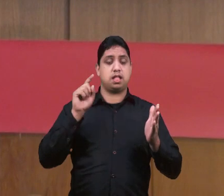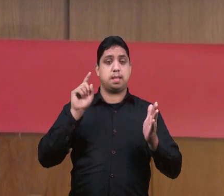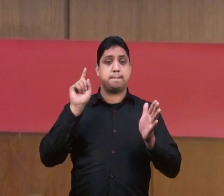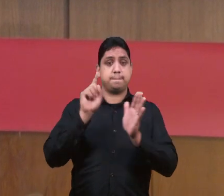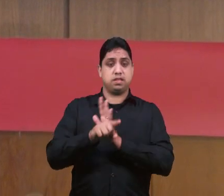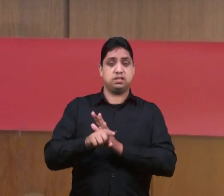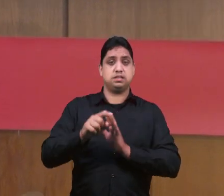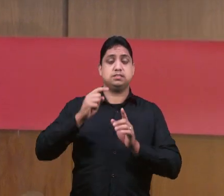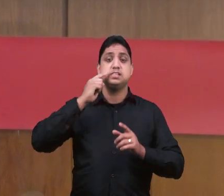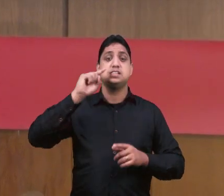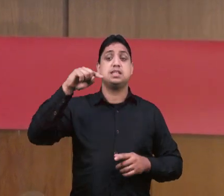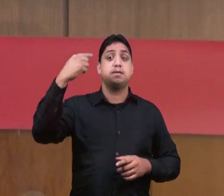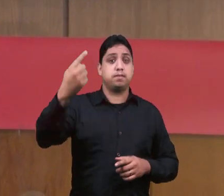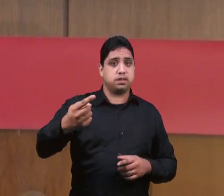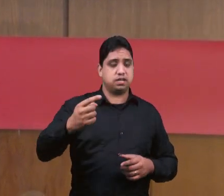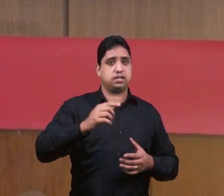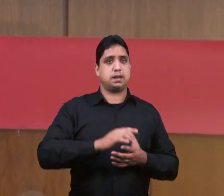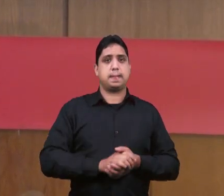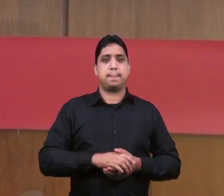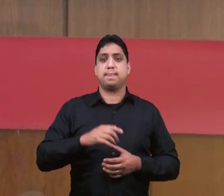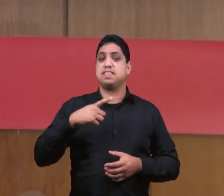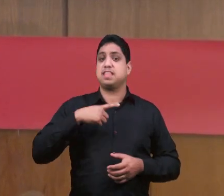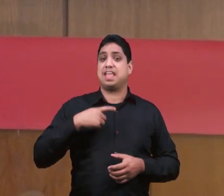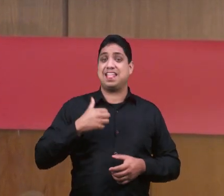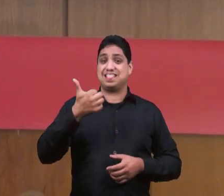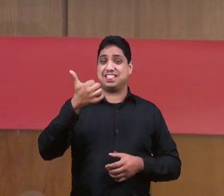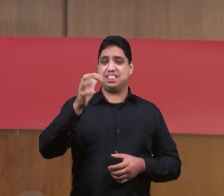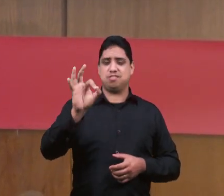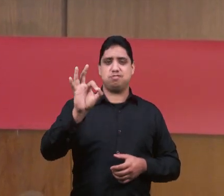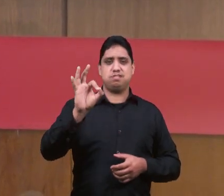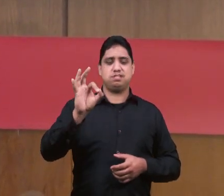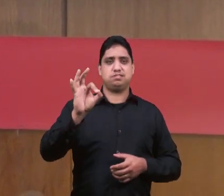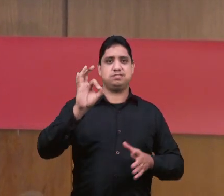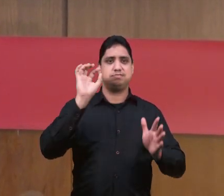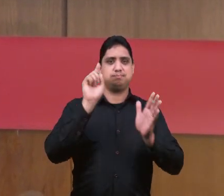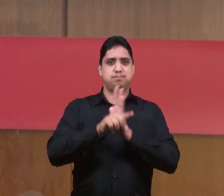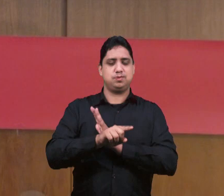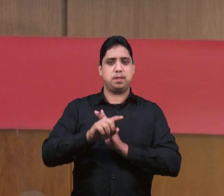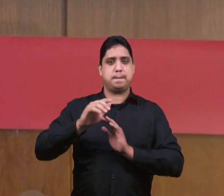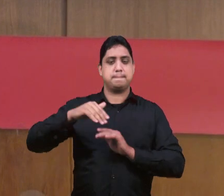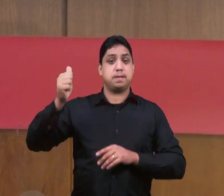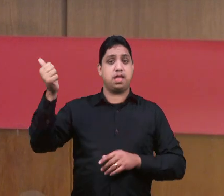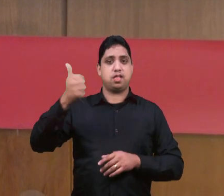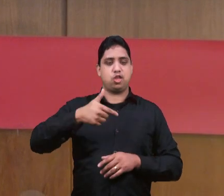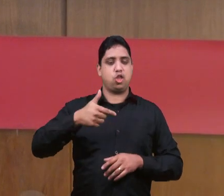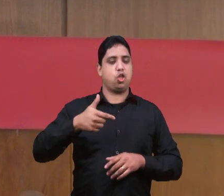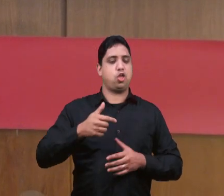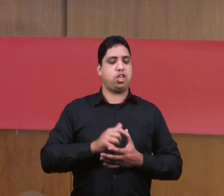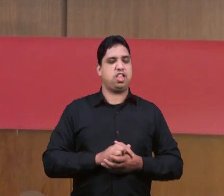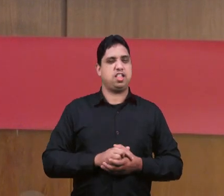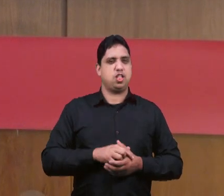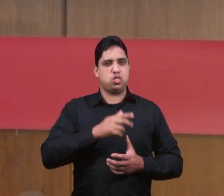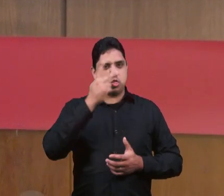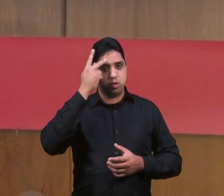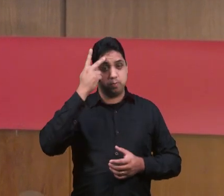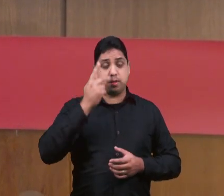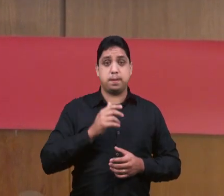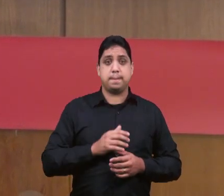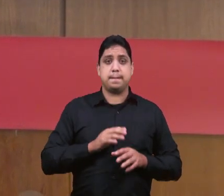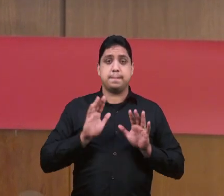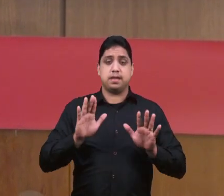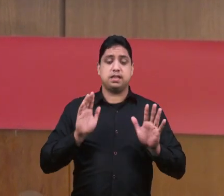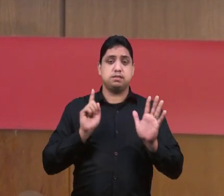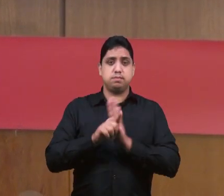passons maintenant aux questions la semaine prochaine. Il s'agit de 10 questions. C'est un nombre un peu plus grand de ce que nous sommes